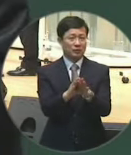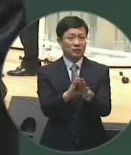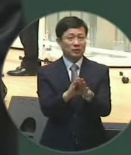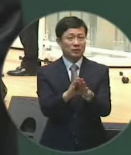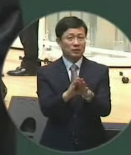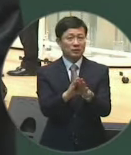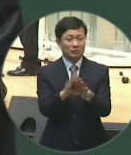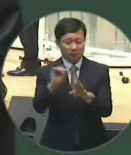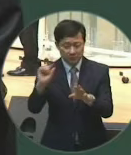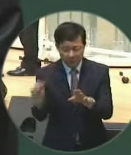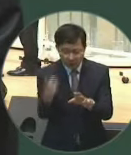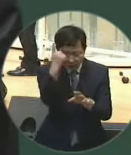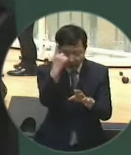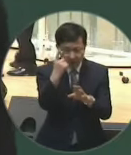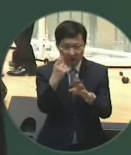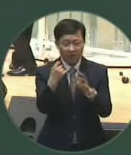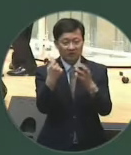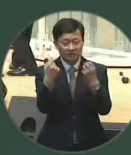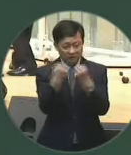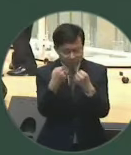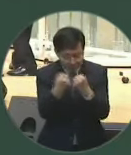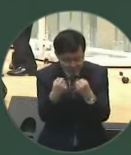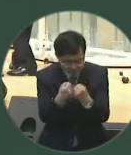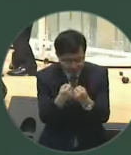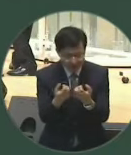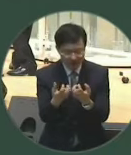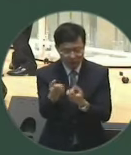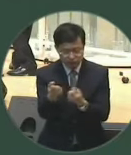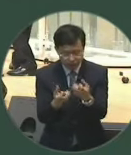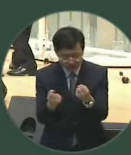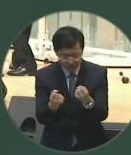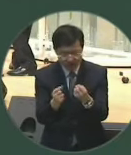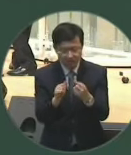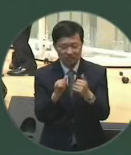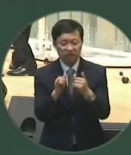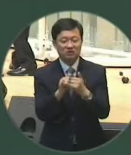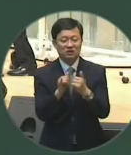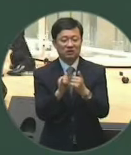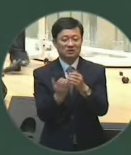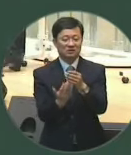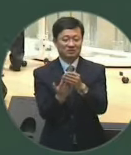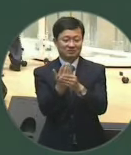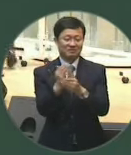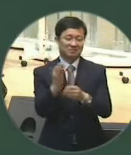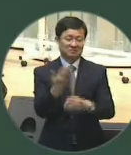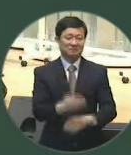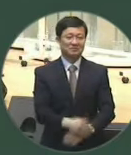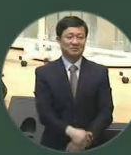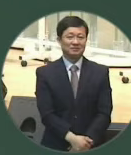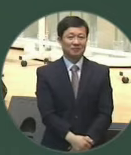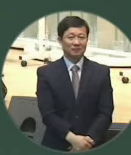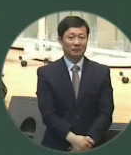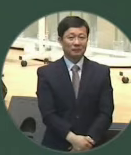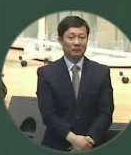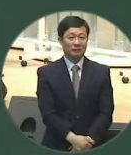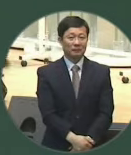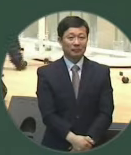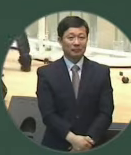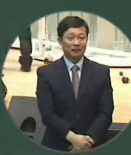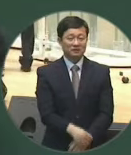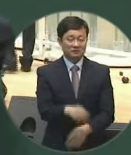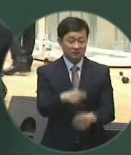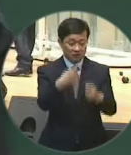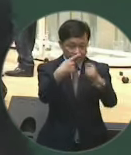분쟁, 분열, 전쟁으로 나옵니다. They will be given over to disputes, division, and wars. 제일 먼저 일어나는